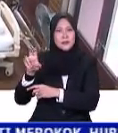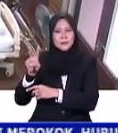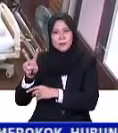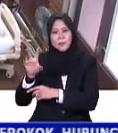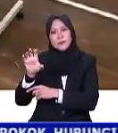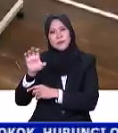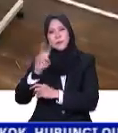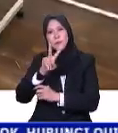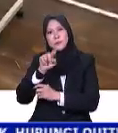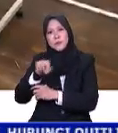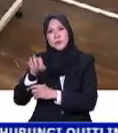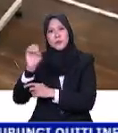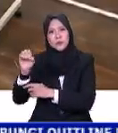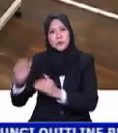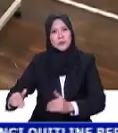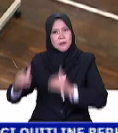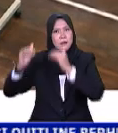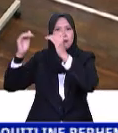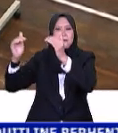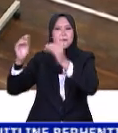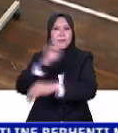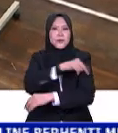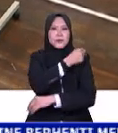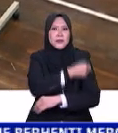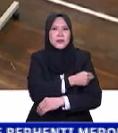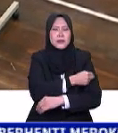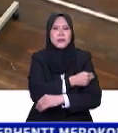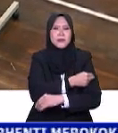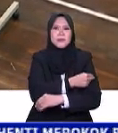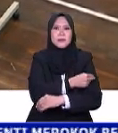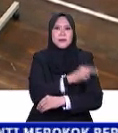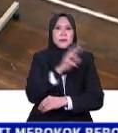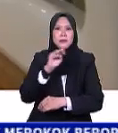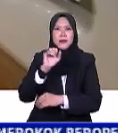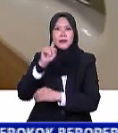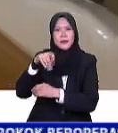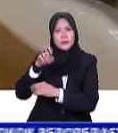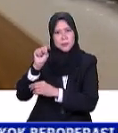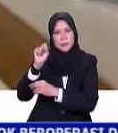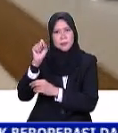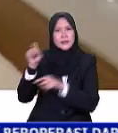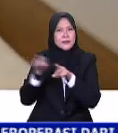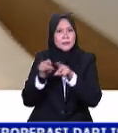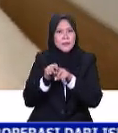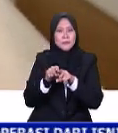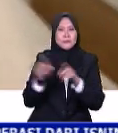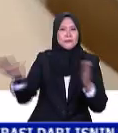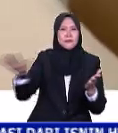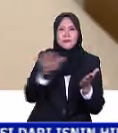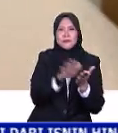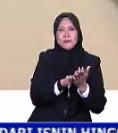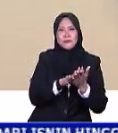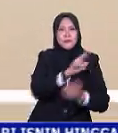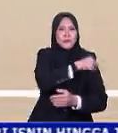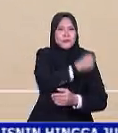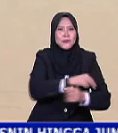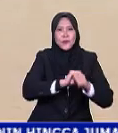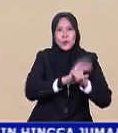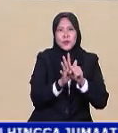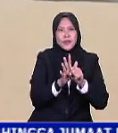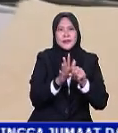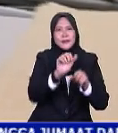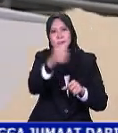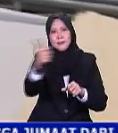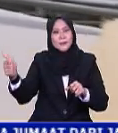2.0 dinaik taraf sebagai Hospital bersepadu maeps yang berfungsi sama seperti Hospital covid-19 yang